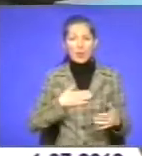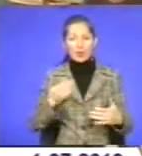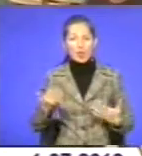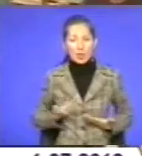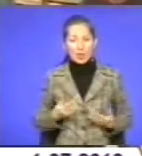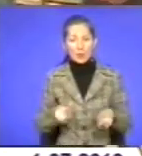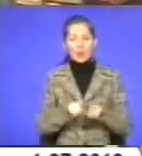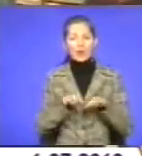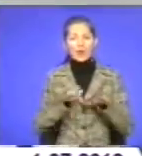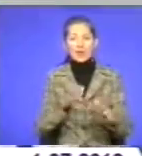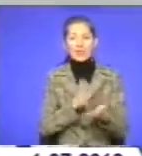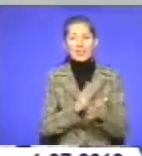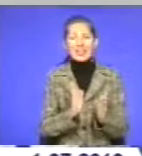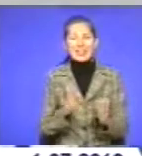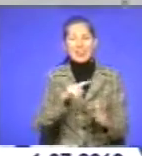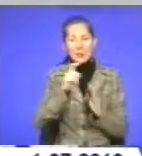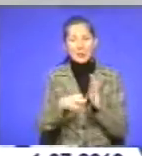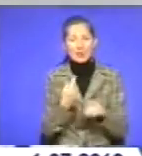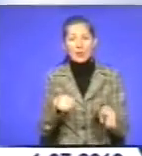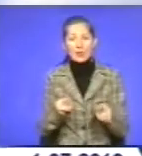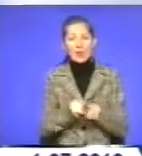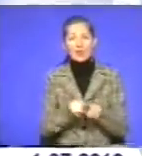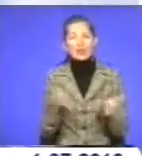тільки пізнавальними, а й необхідними.